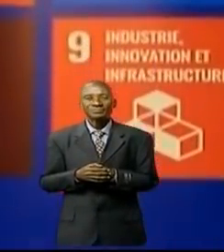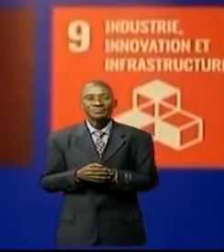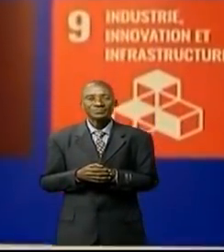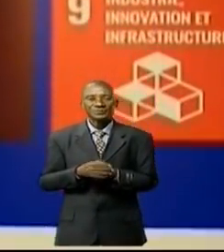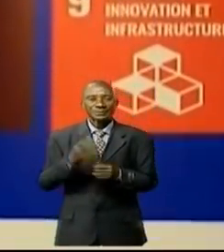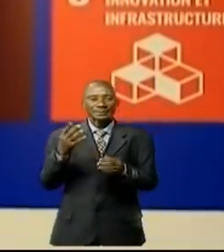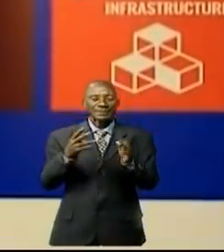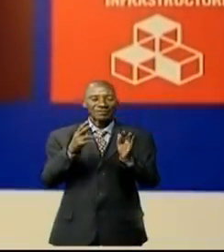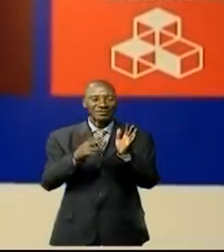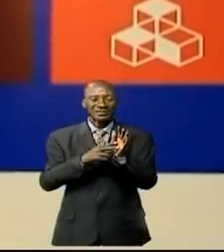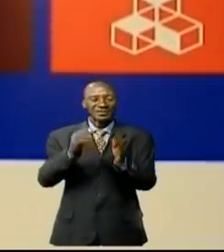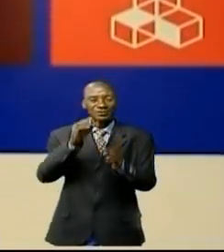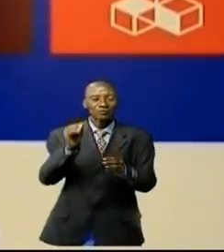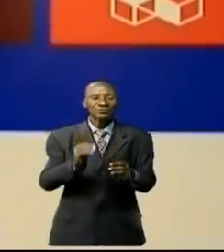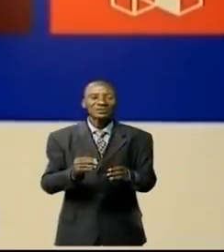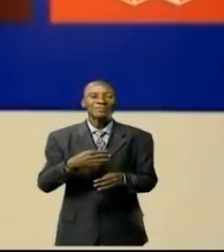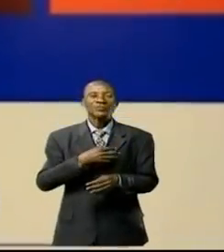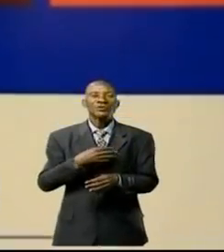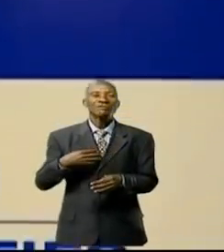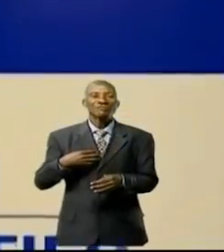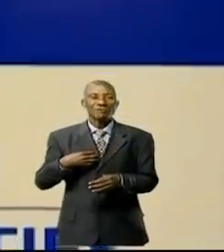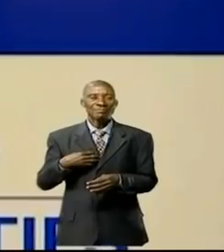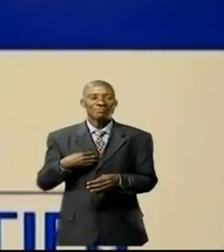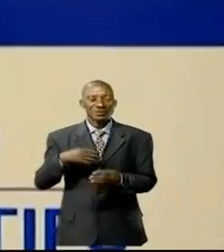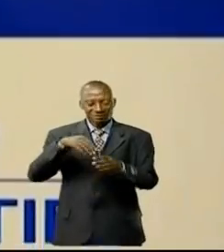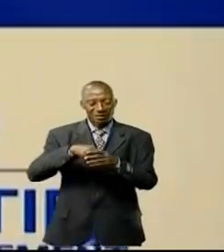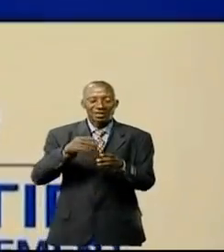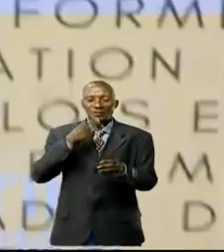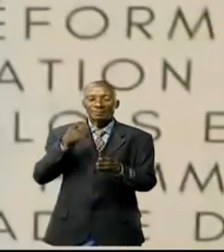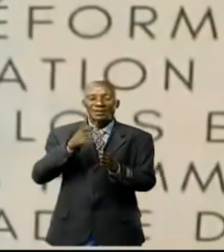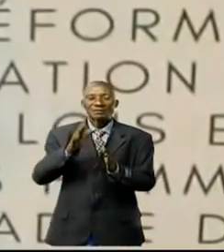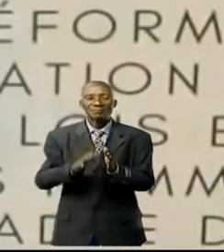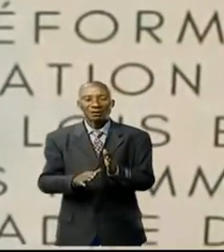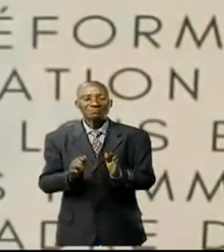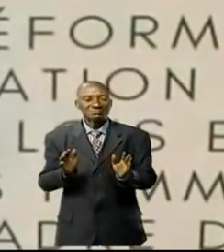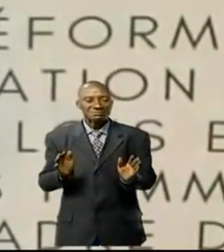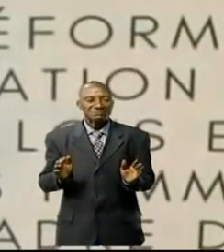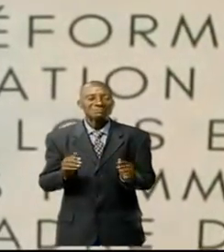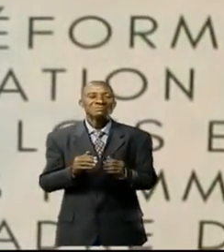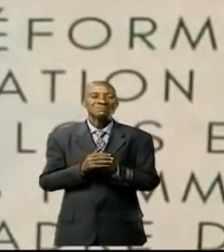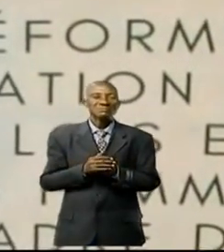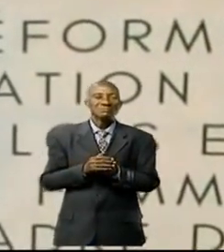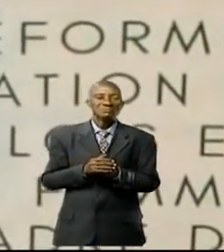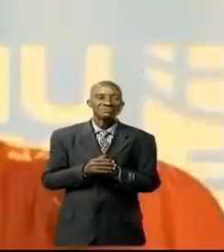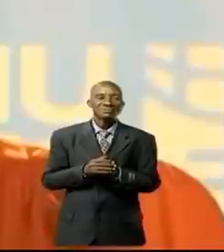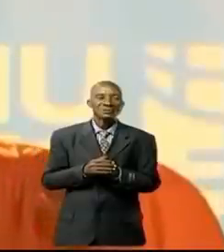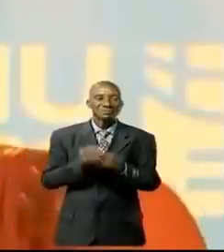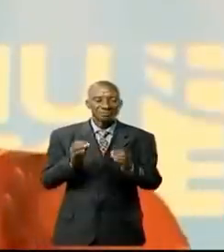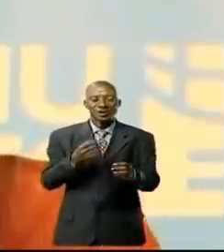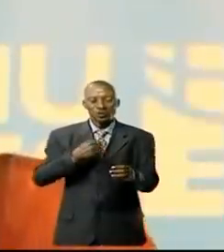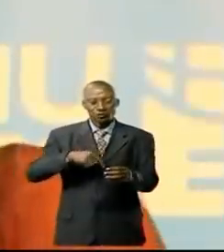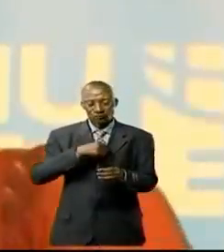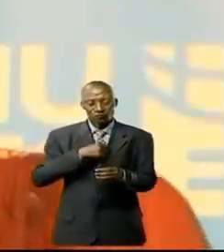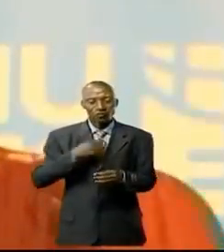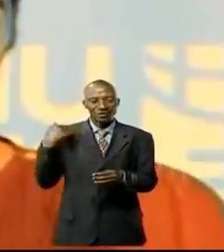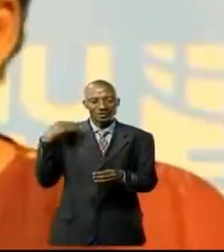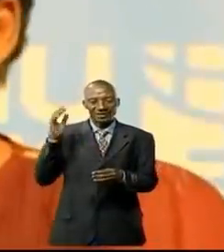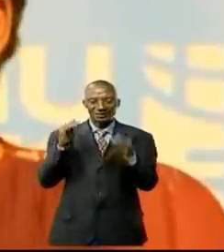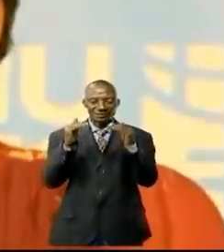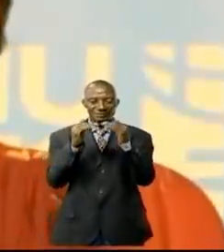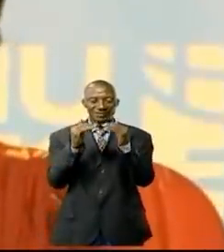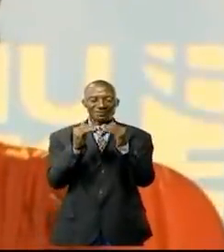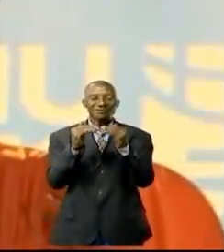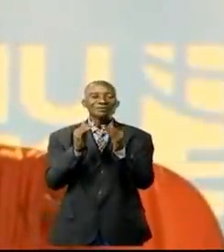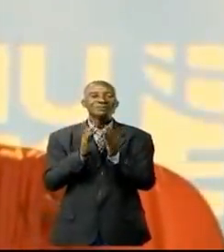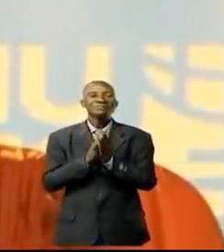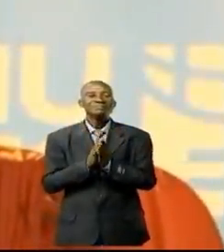27% du quota de femmes au niveau du gouvernement, mais le rêve au niveau africain est d'avoir un État paritaire. C'est la petite phrase